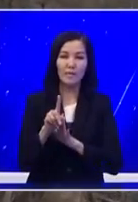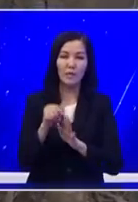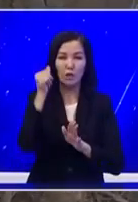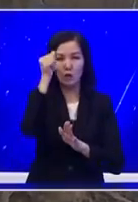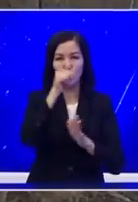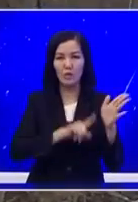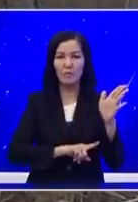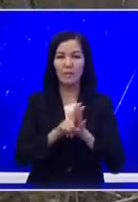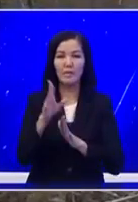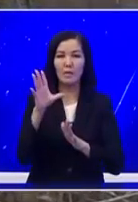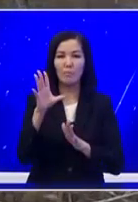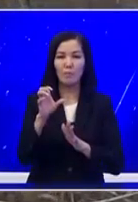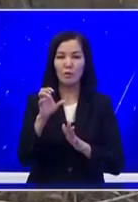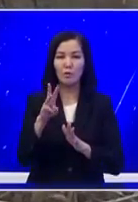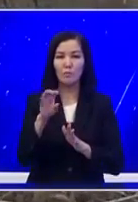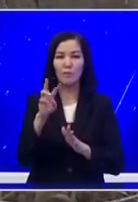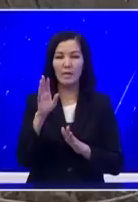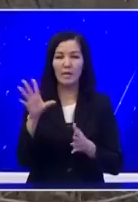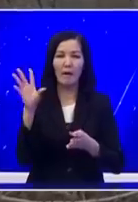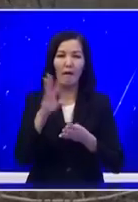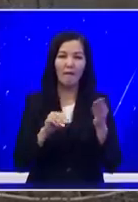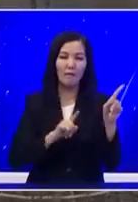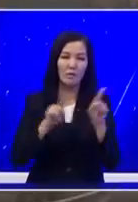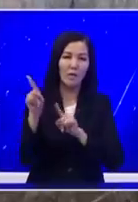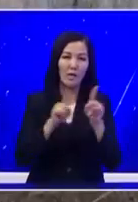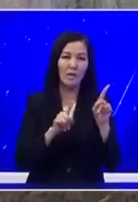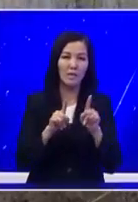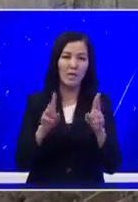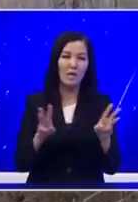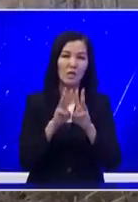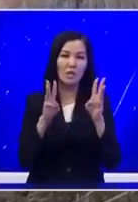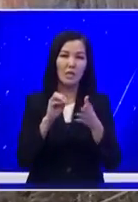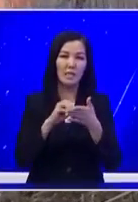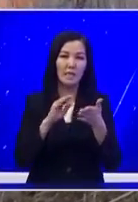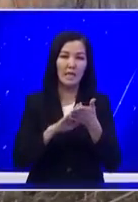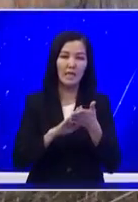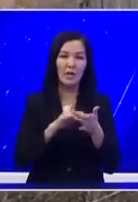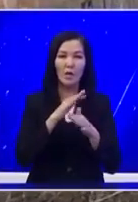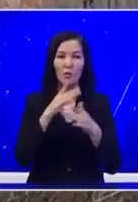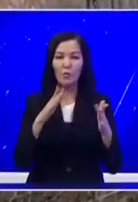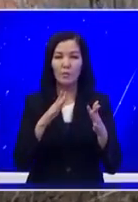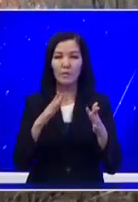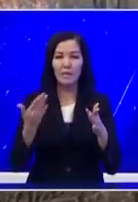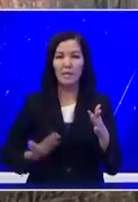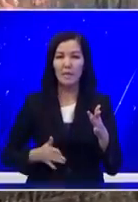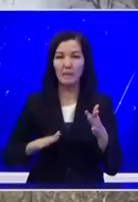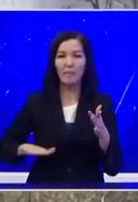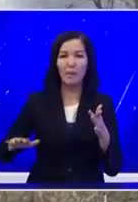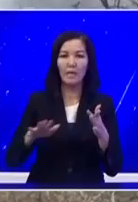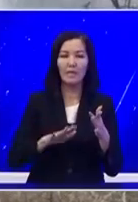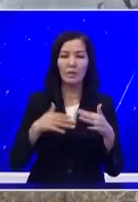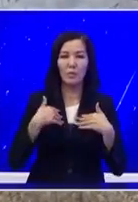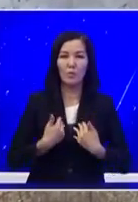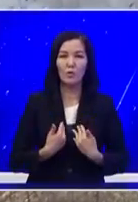басынан 500 мерте құрғақ қамыс шөп шаламның жану фактілері тіркелді. Дені елді мекендерде.